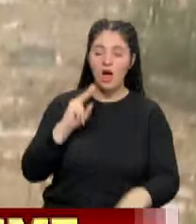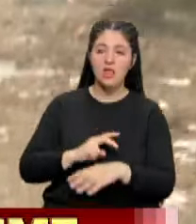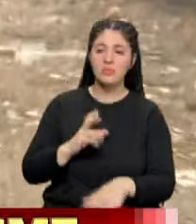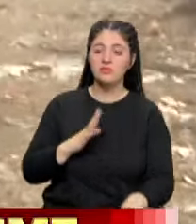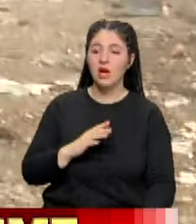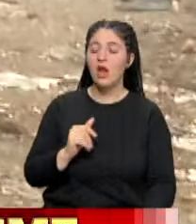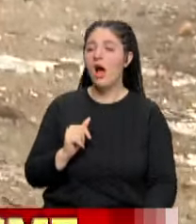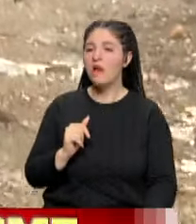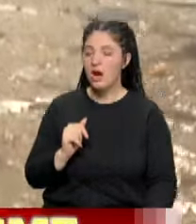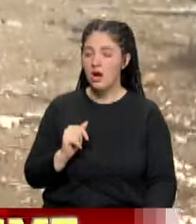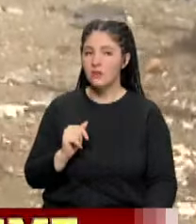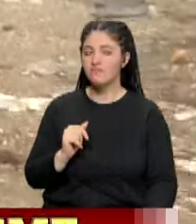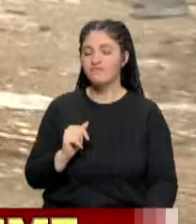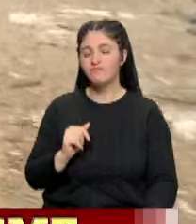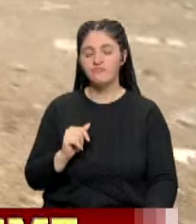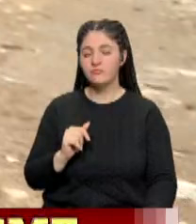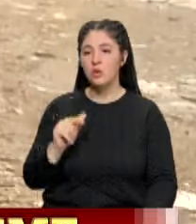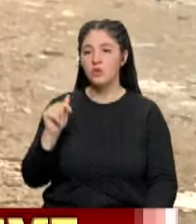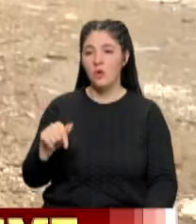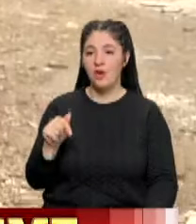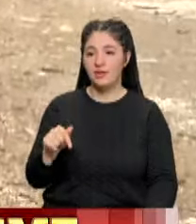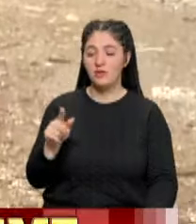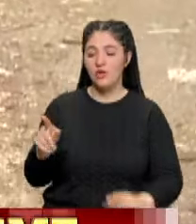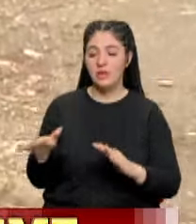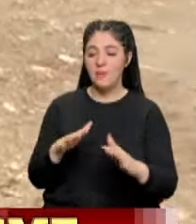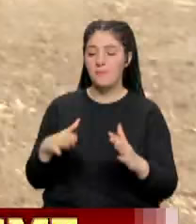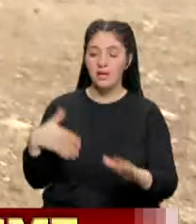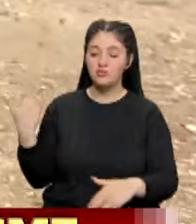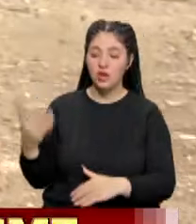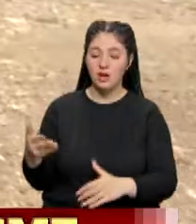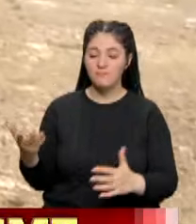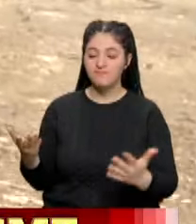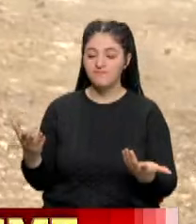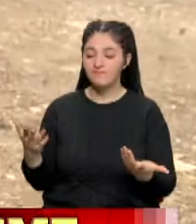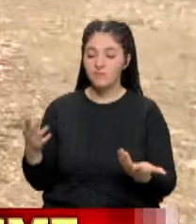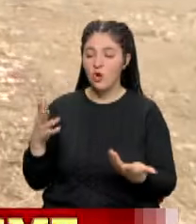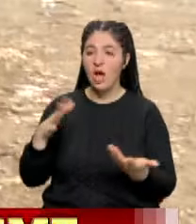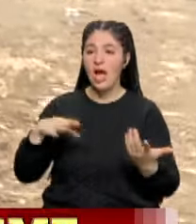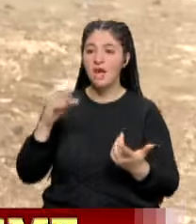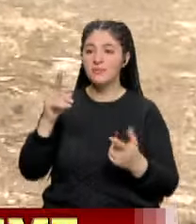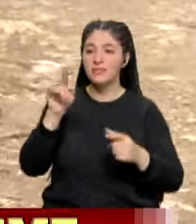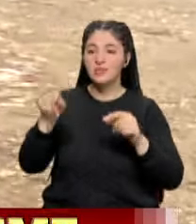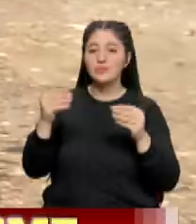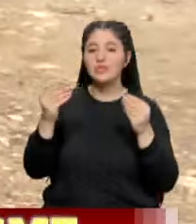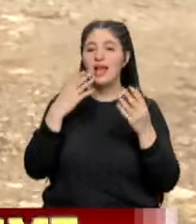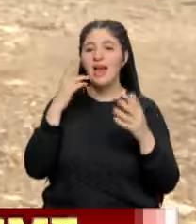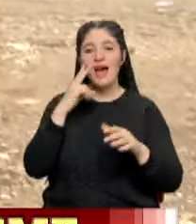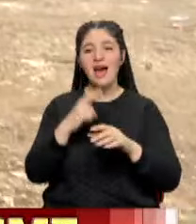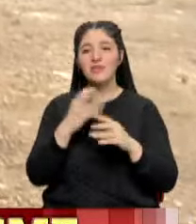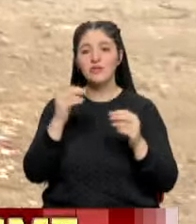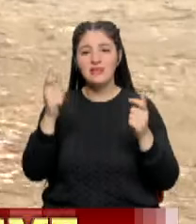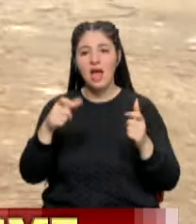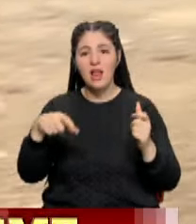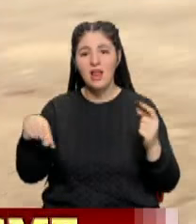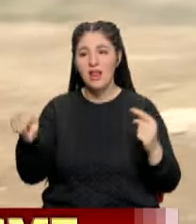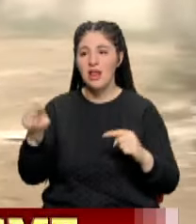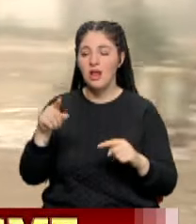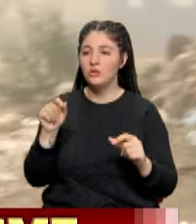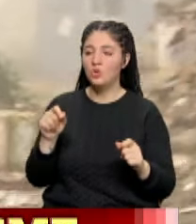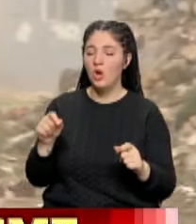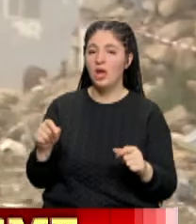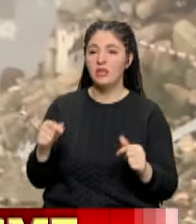var. Ama şu anda da o depremin ardında da o her bir köşede güzel anımızın olduğu yerler